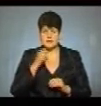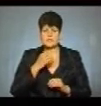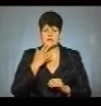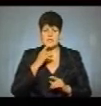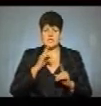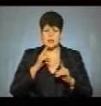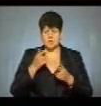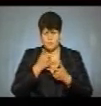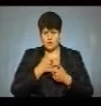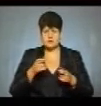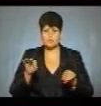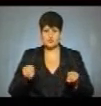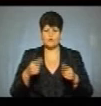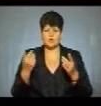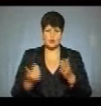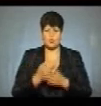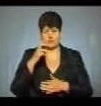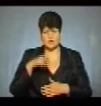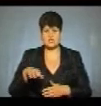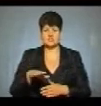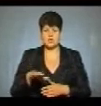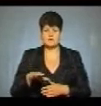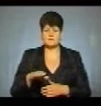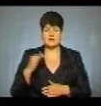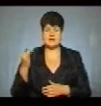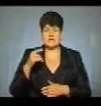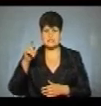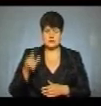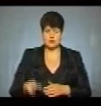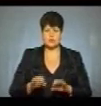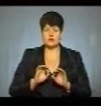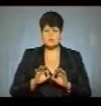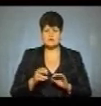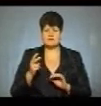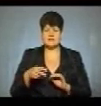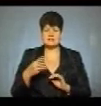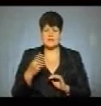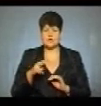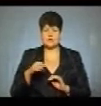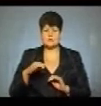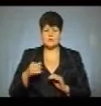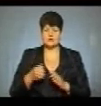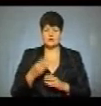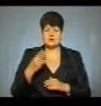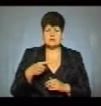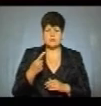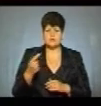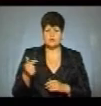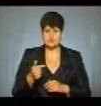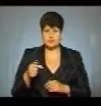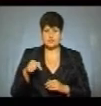Рада проголосила про створення нової держави. Історик Володимир Окаринський розповів, з 23 листопада до 31